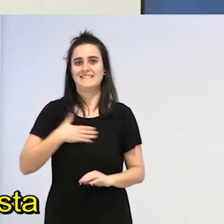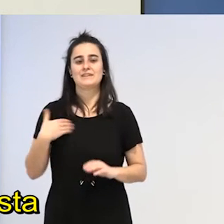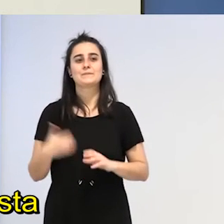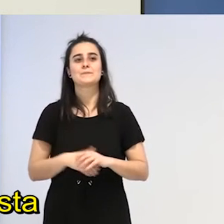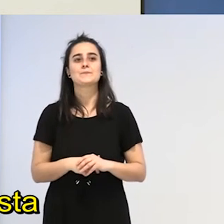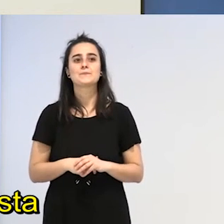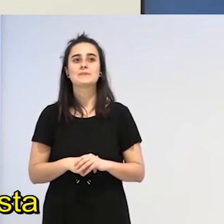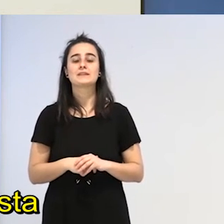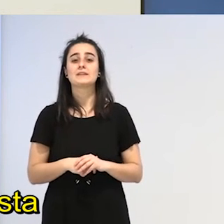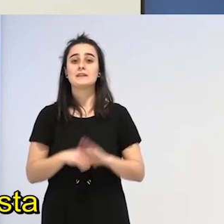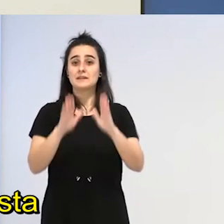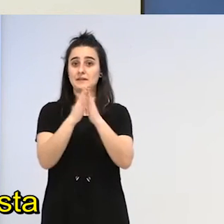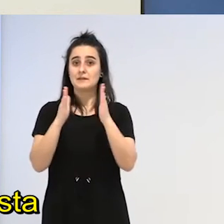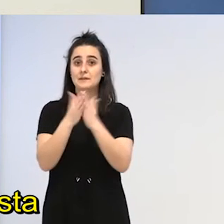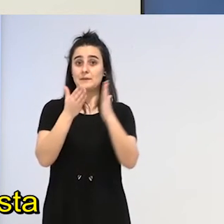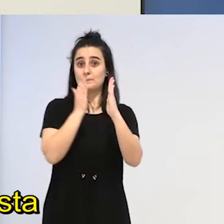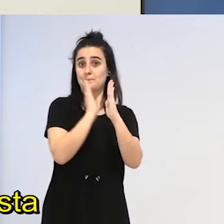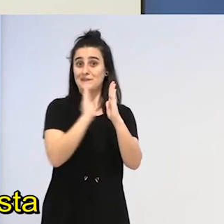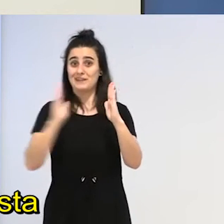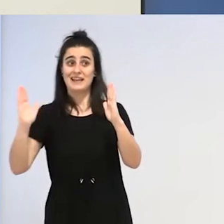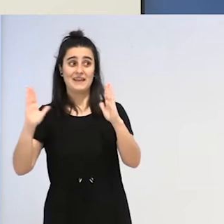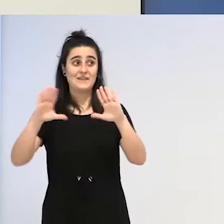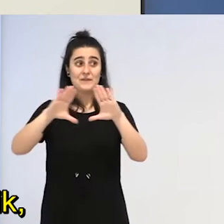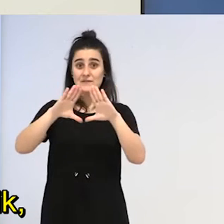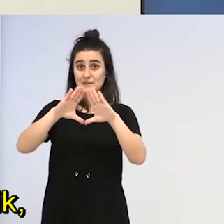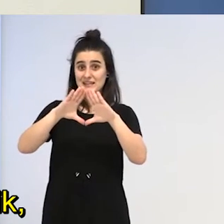Liburutegi feminista, etxe honetako liburutegi feminista,